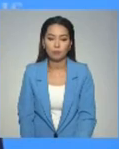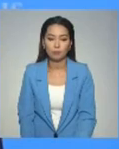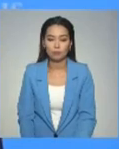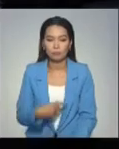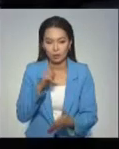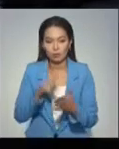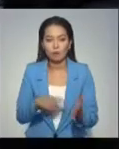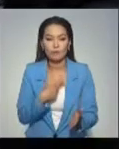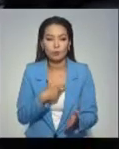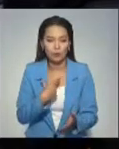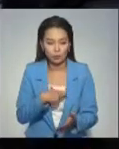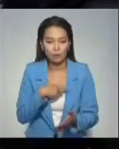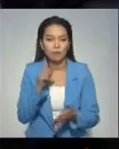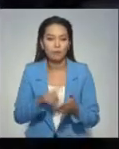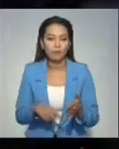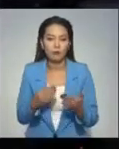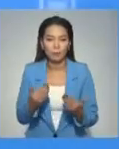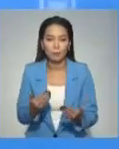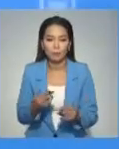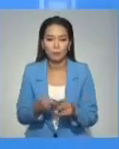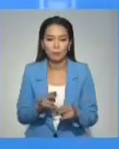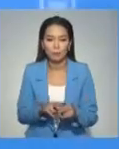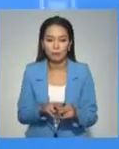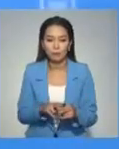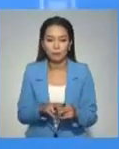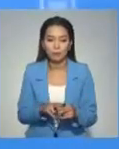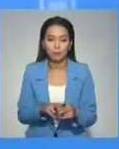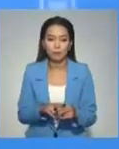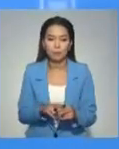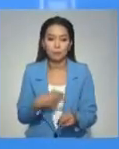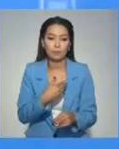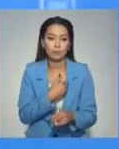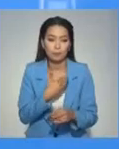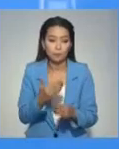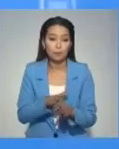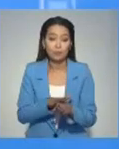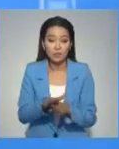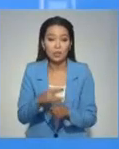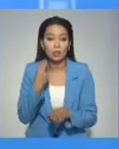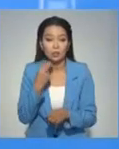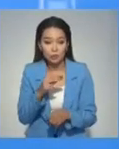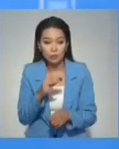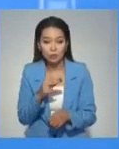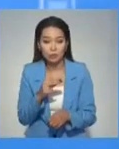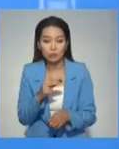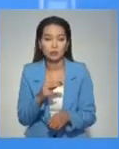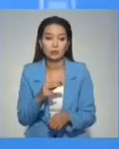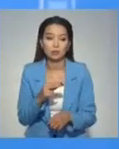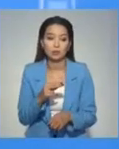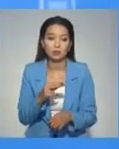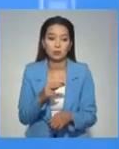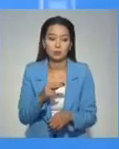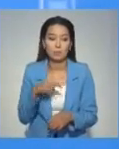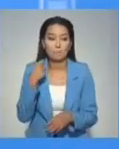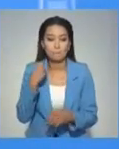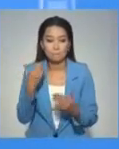себя. Оценка, это будет со стороны руководства. Если они считают, что я выполнила ее качественно, то, значит, да, сам